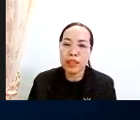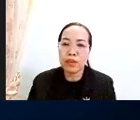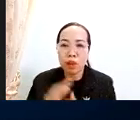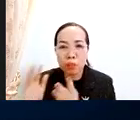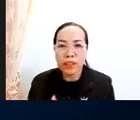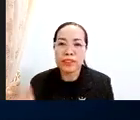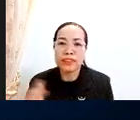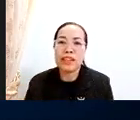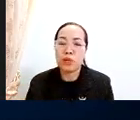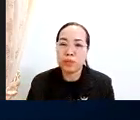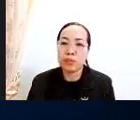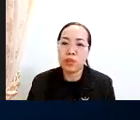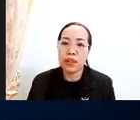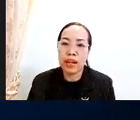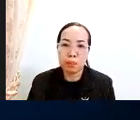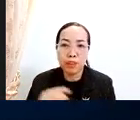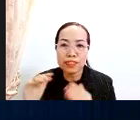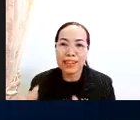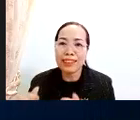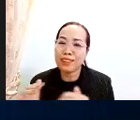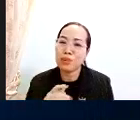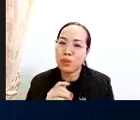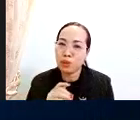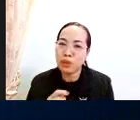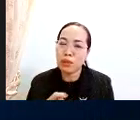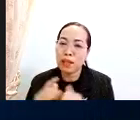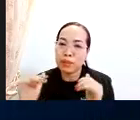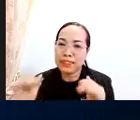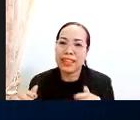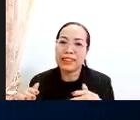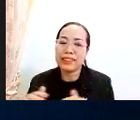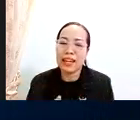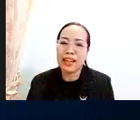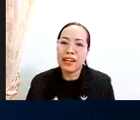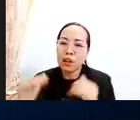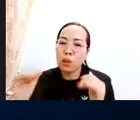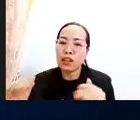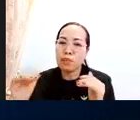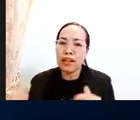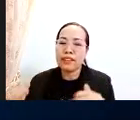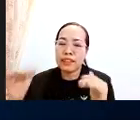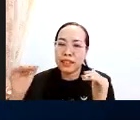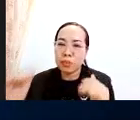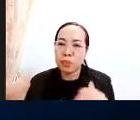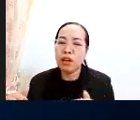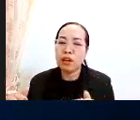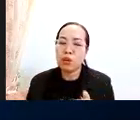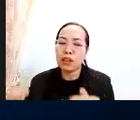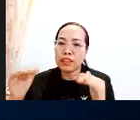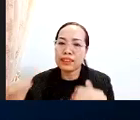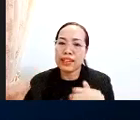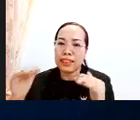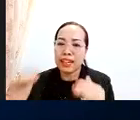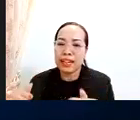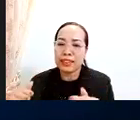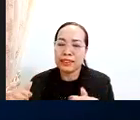nhóm tê lục ôm nơi tất tét của con mình chùm nấu đài con tay nơi khăn ông chùm nấu tô mi ban bằng chạy khơn thà quát đồng nãy căn tài của quát